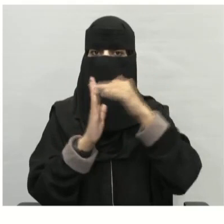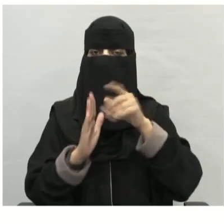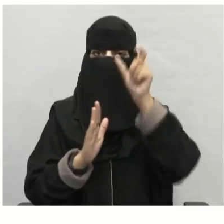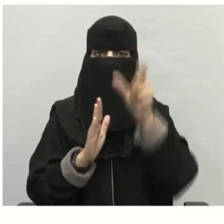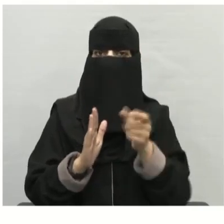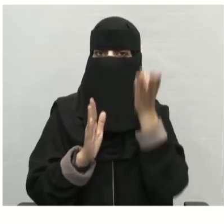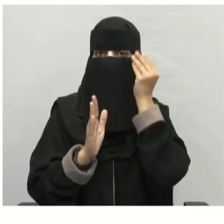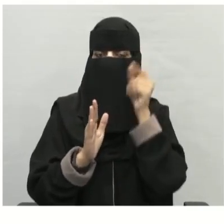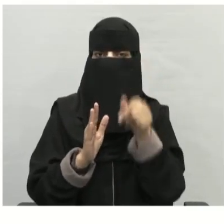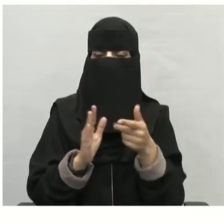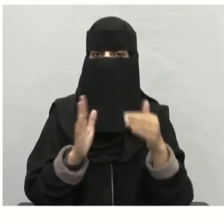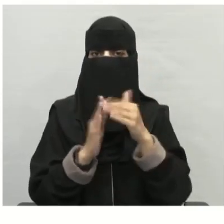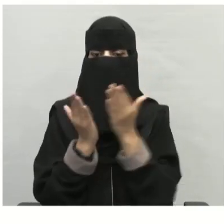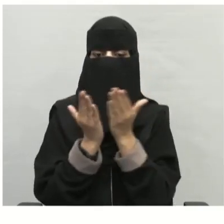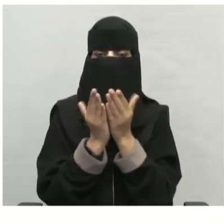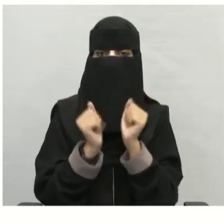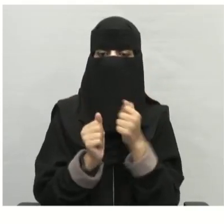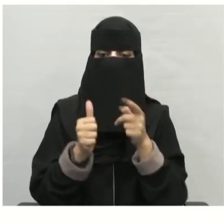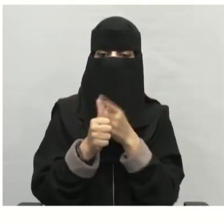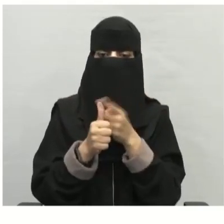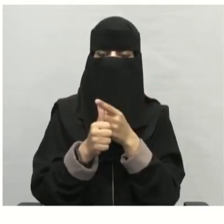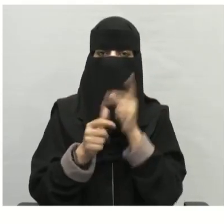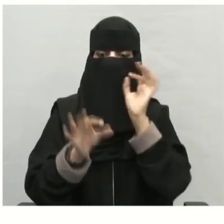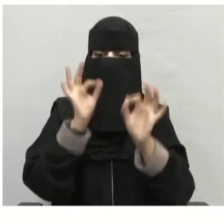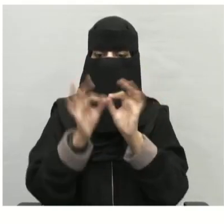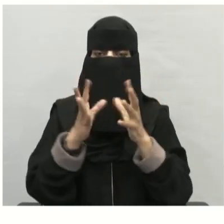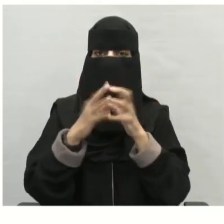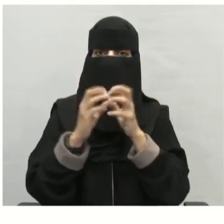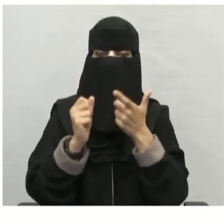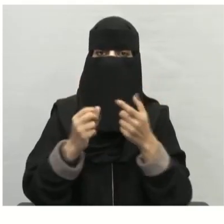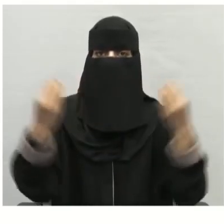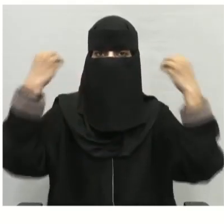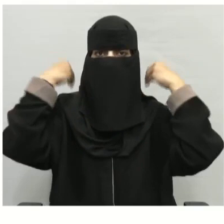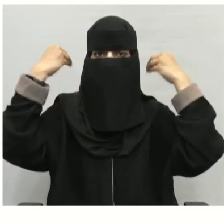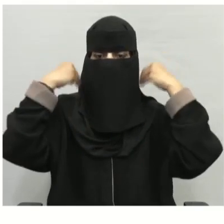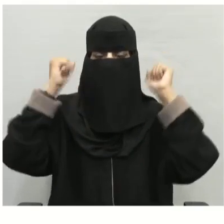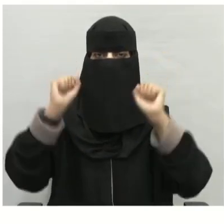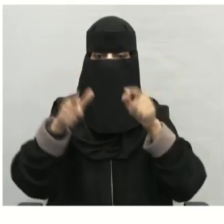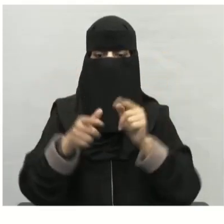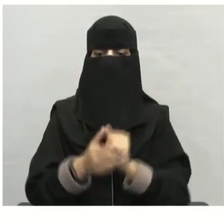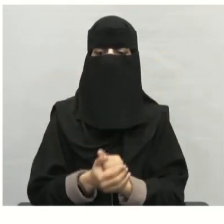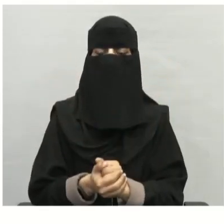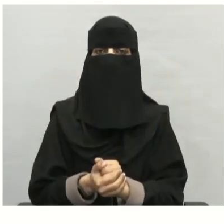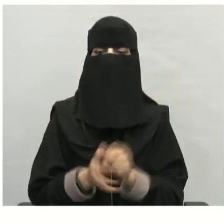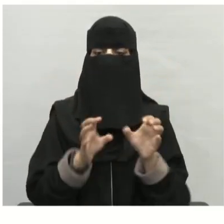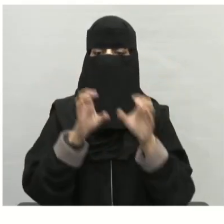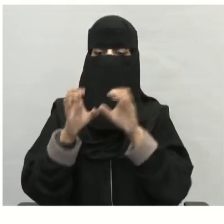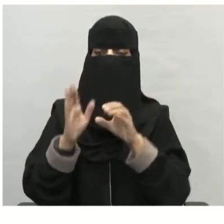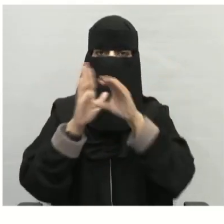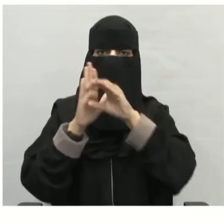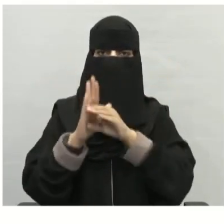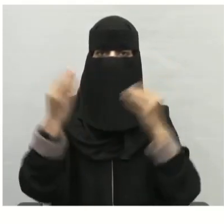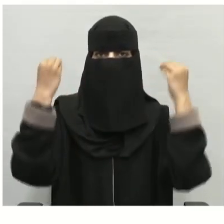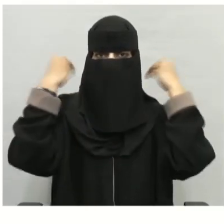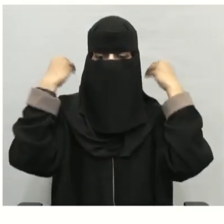المتعلم في نهايه هذا الدرس اولها ان يحدد مفهوم اللياقه البدنيه يذكر عناصر